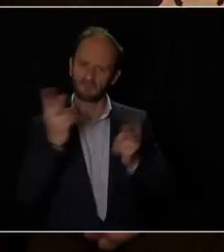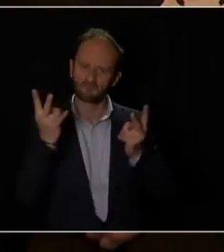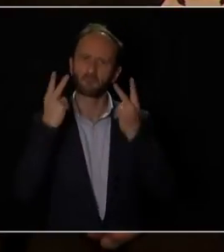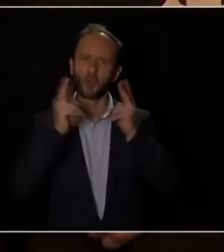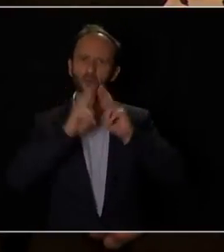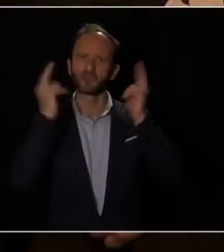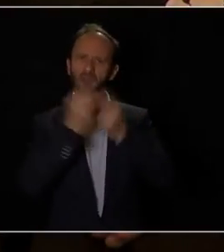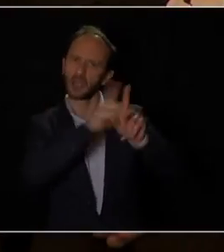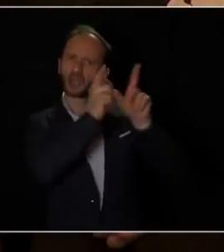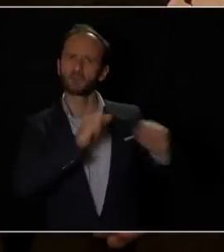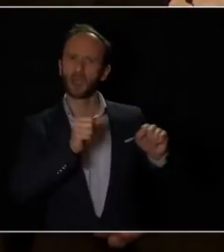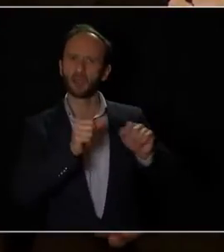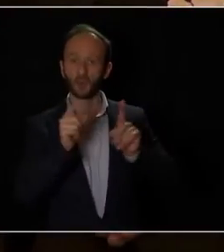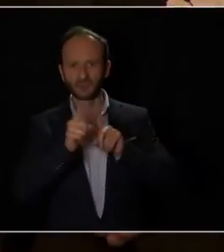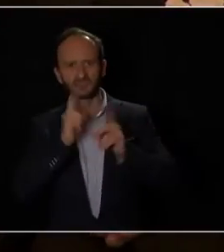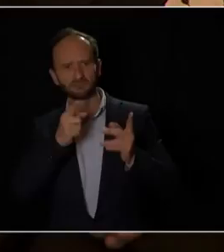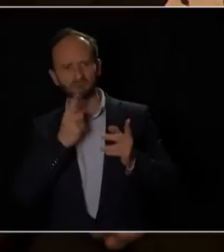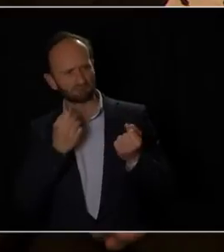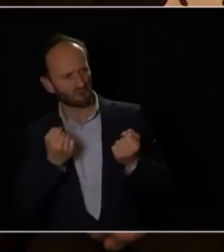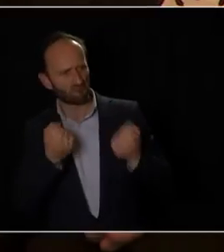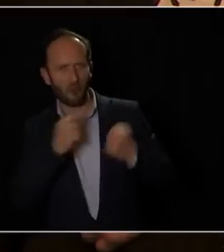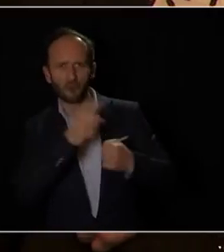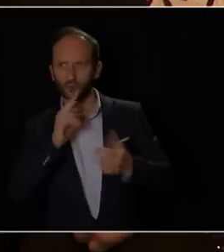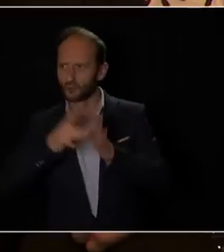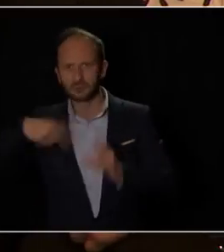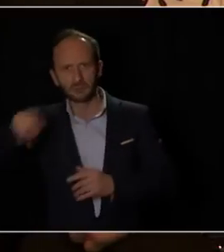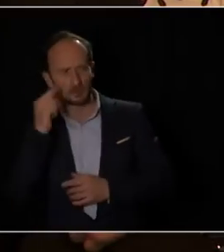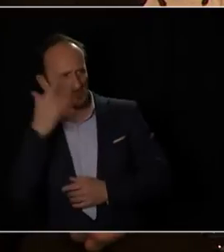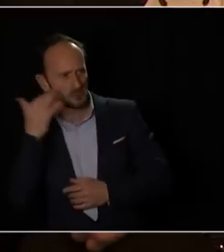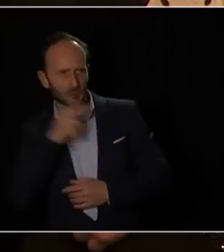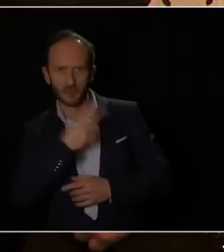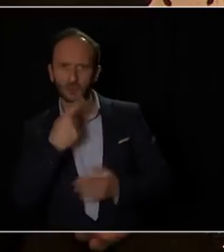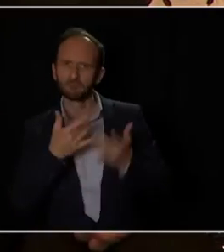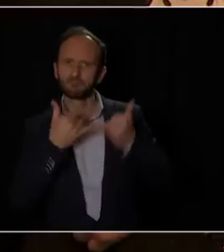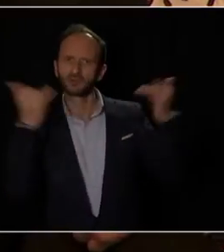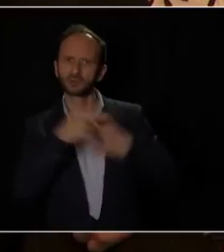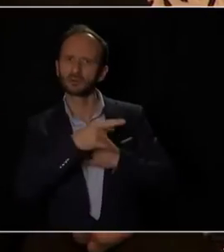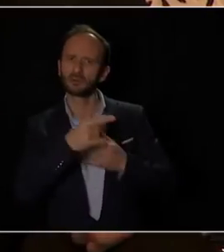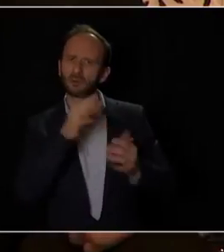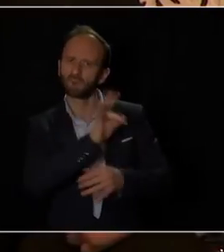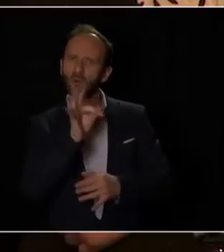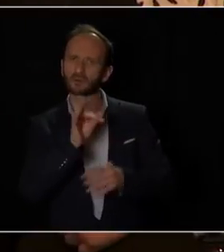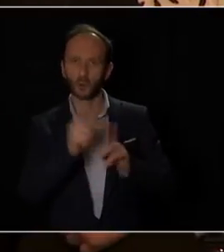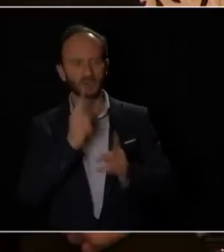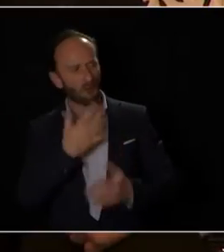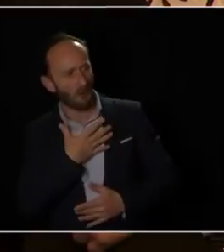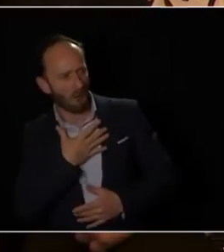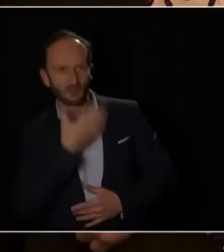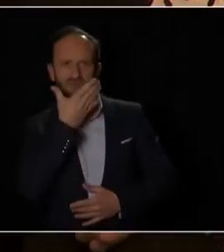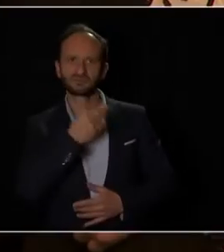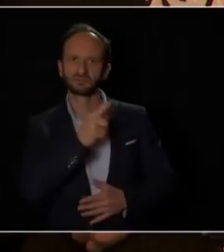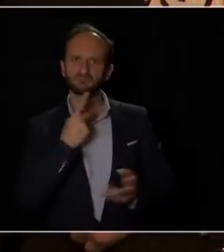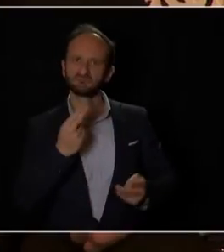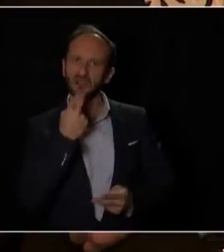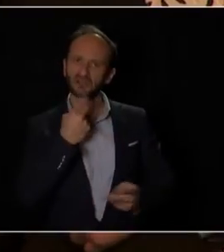France, elle est crainte par la force et la puissance dont elle peut faire preuve. La France, elle est admirée pour sa qualité de vie,